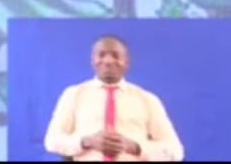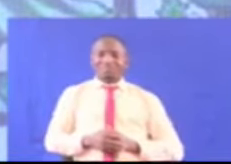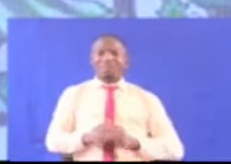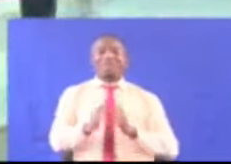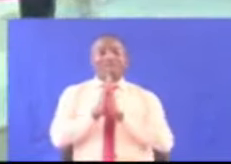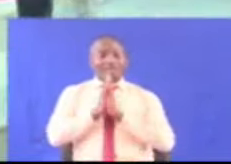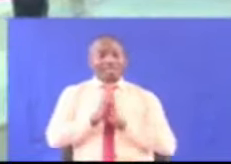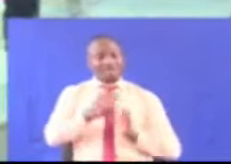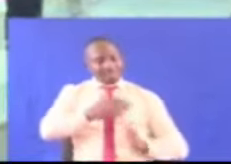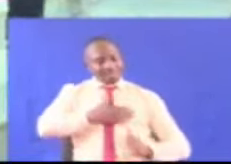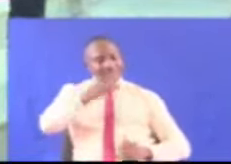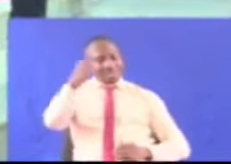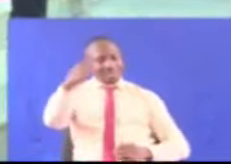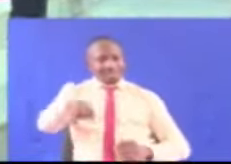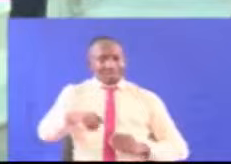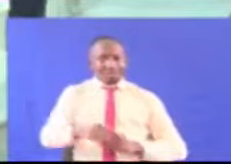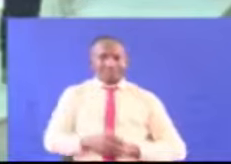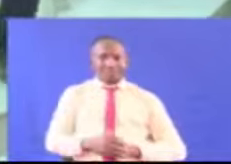Asanteni sana.